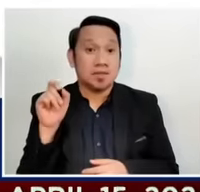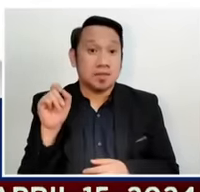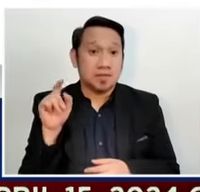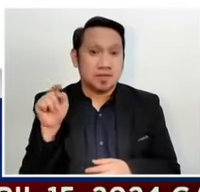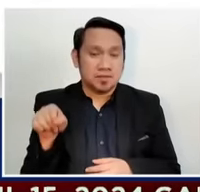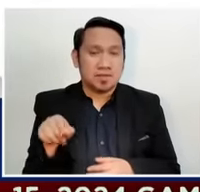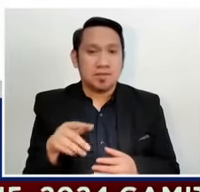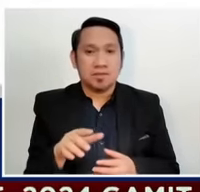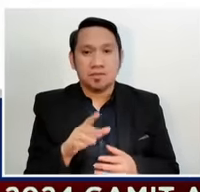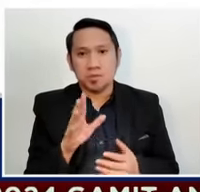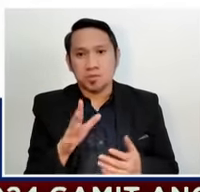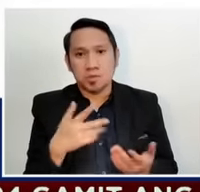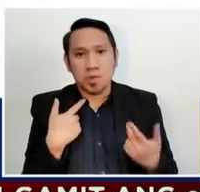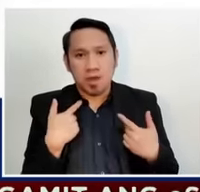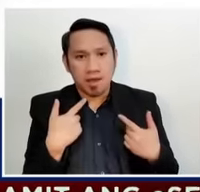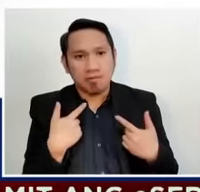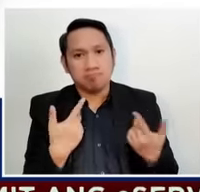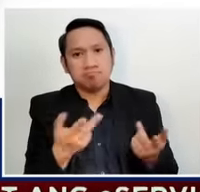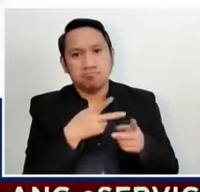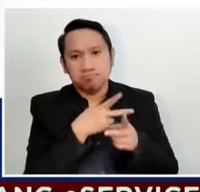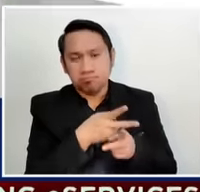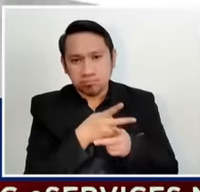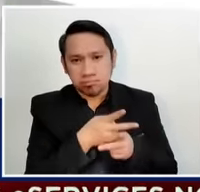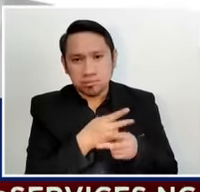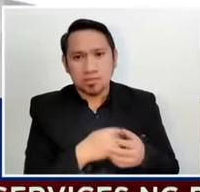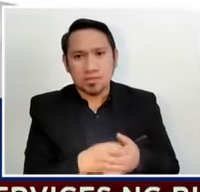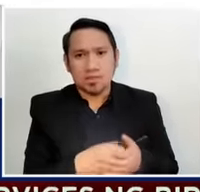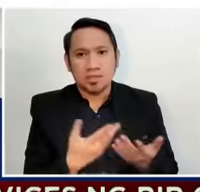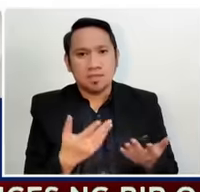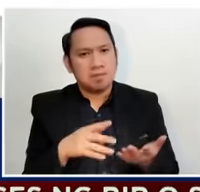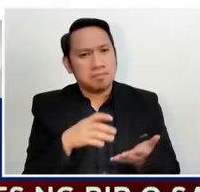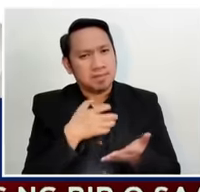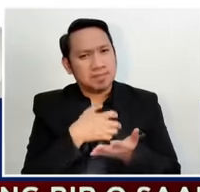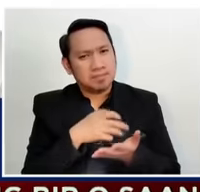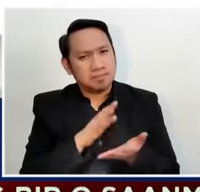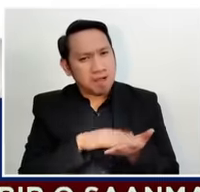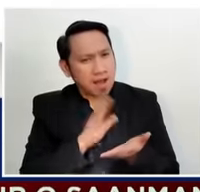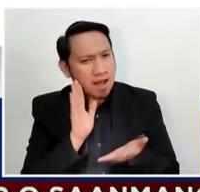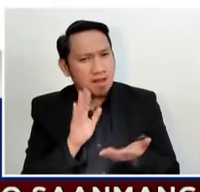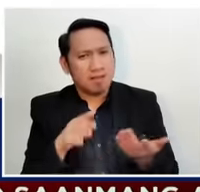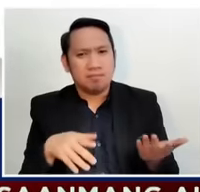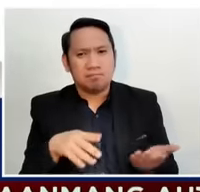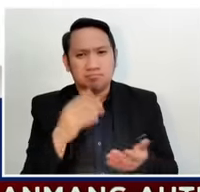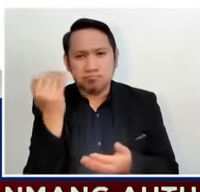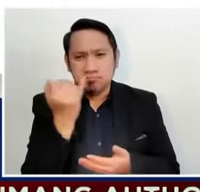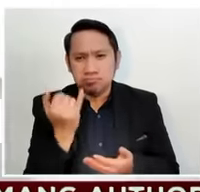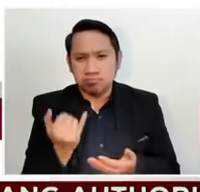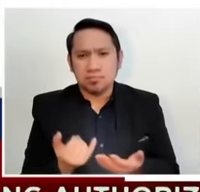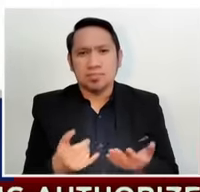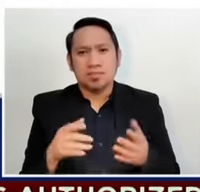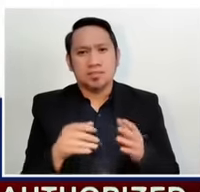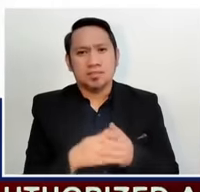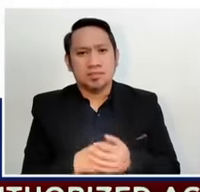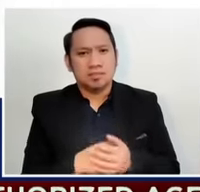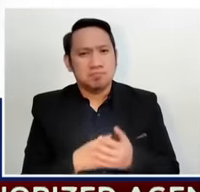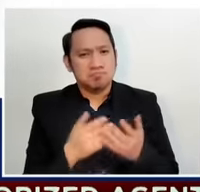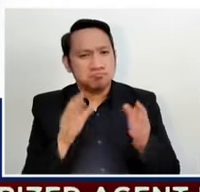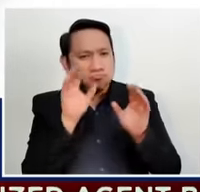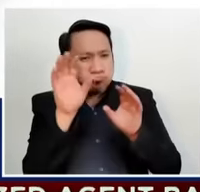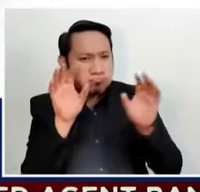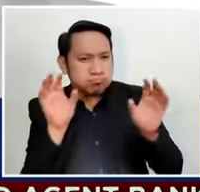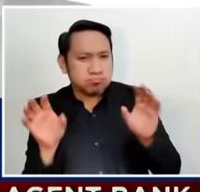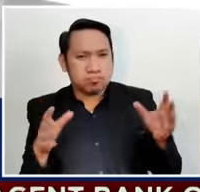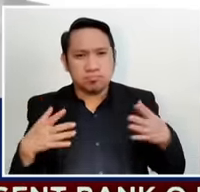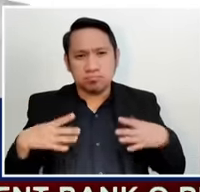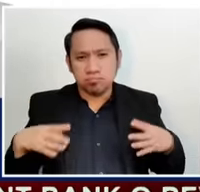hindi biro ang mag-alaga ng mga ito, lalo't magastos ang mga damit at dekorasyon ng santo. Ang malaking karosang ito